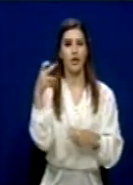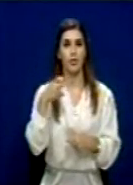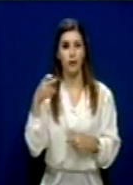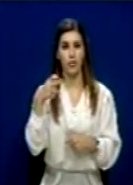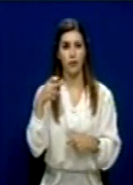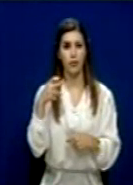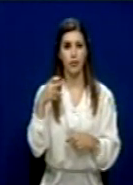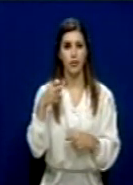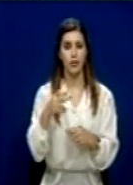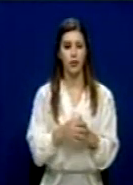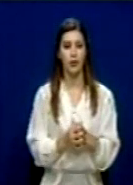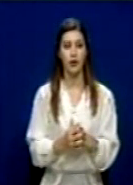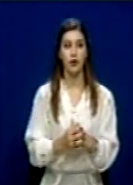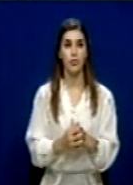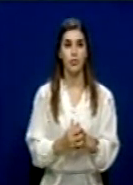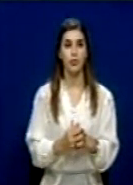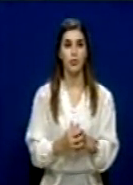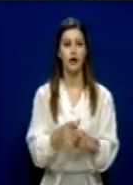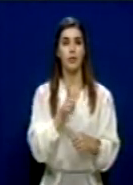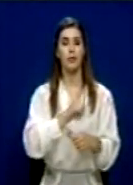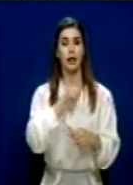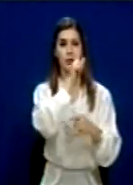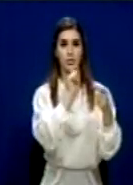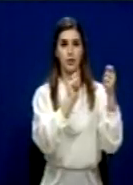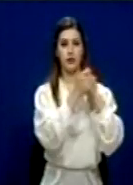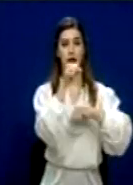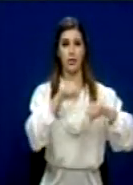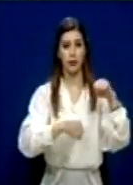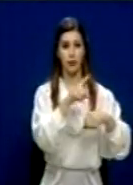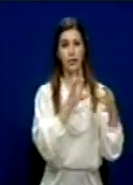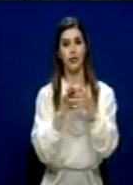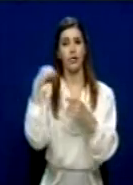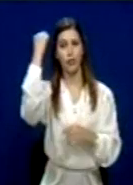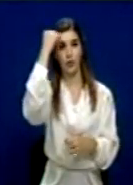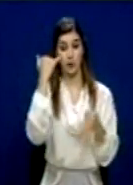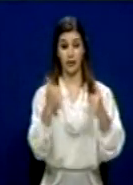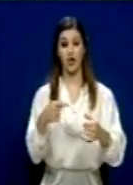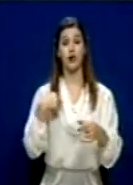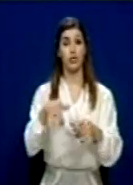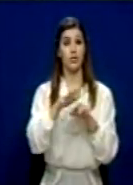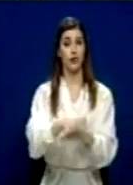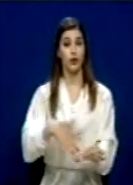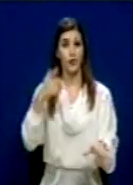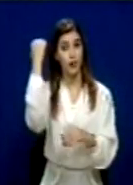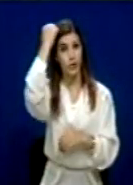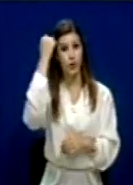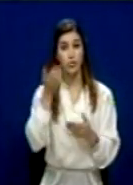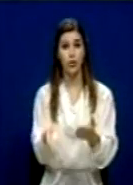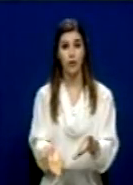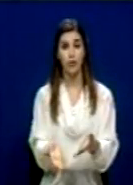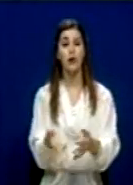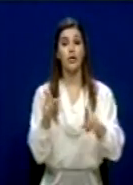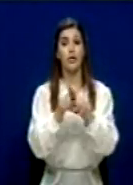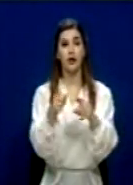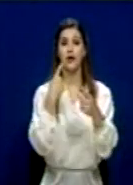Pa e ndryshuar ajo çështje ka shi Kosovës. Dhe tash ne jemi mbledh sot këtu në kuvendin e Republikës Kosovës,